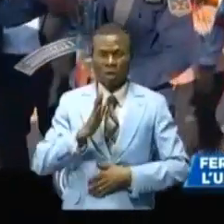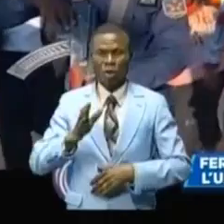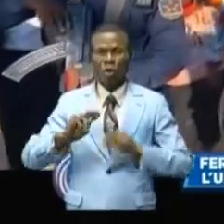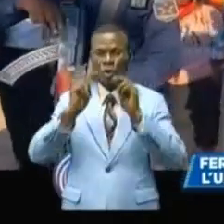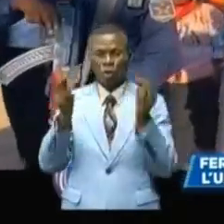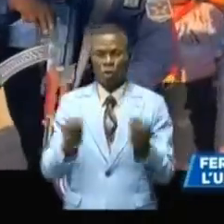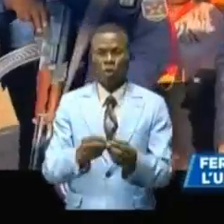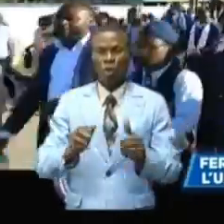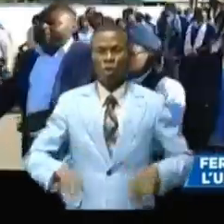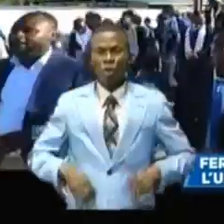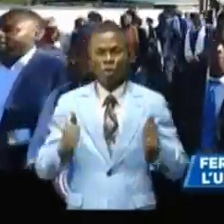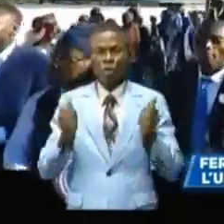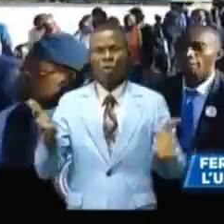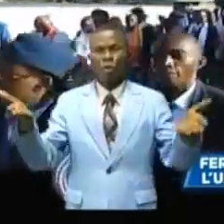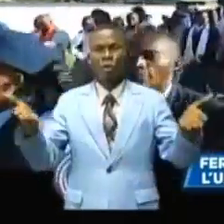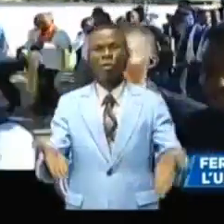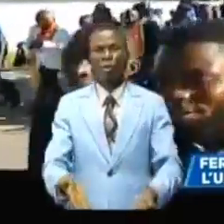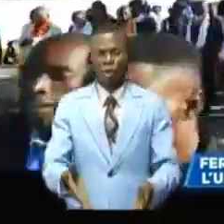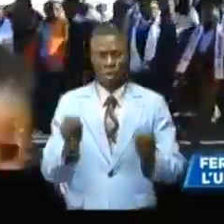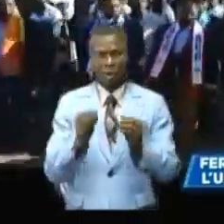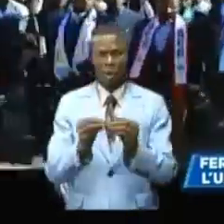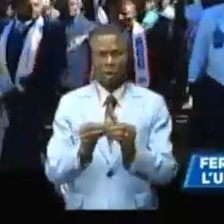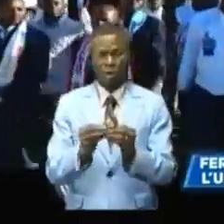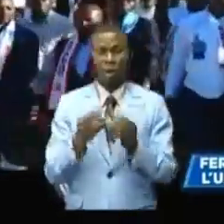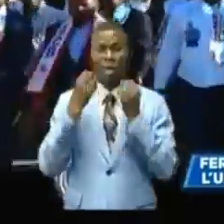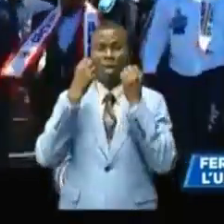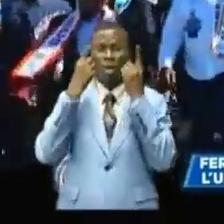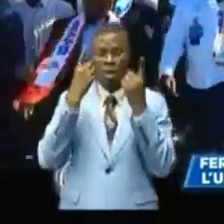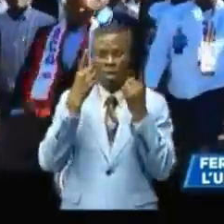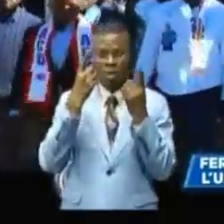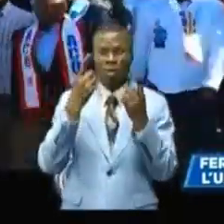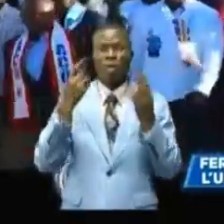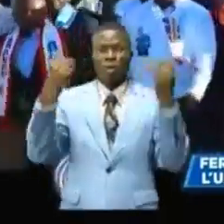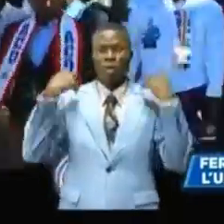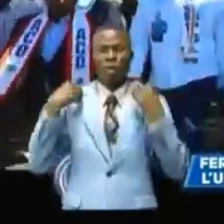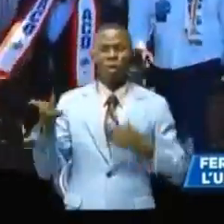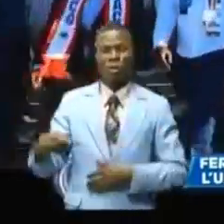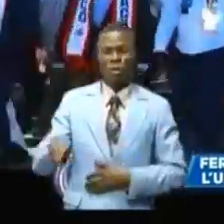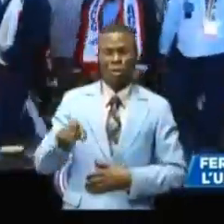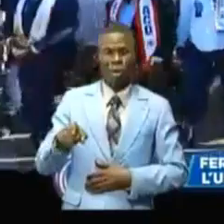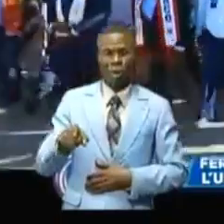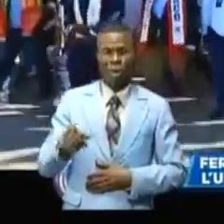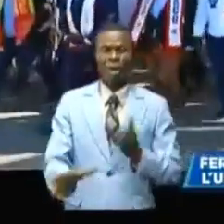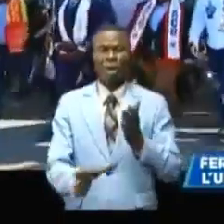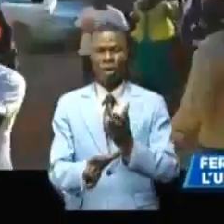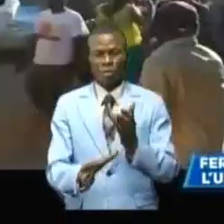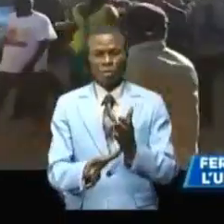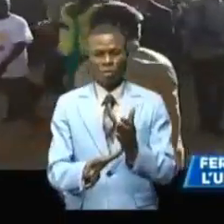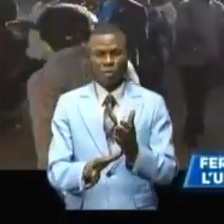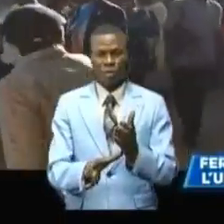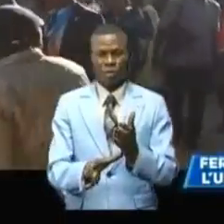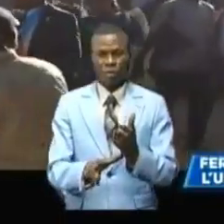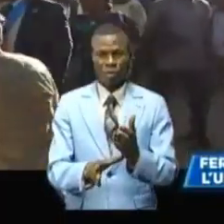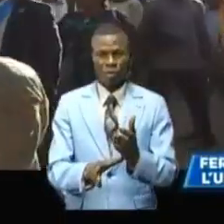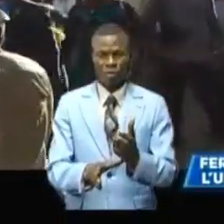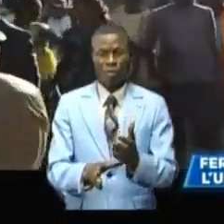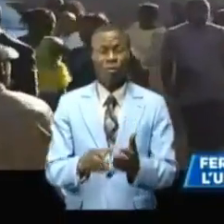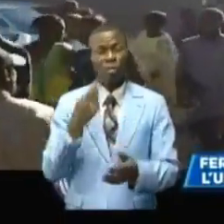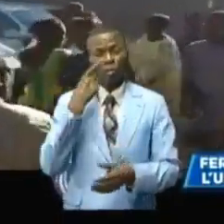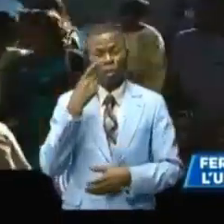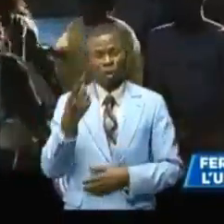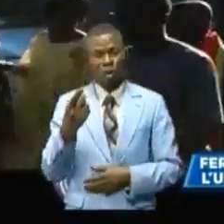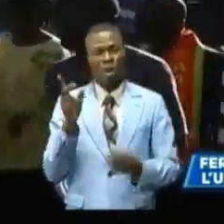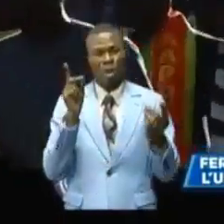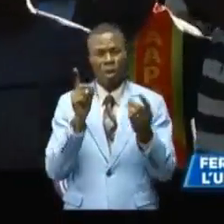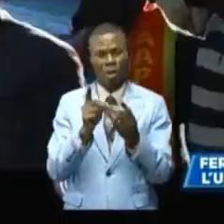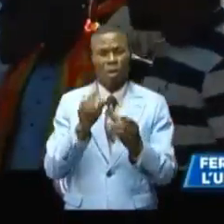vives ont répondu présents. La surprise pour l'autorité provinciale par intérim qui fait l'unanimité face à